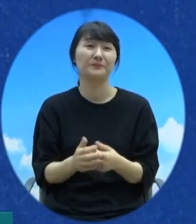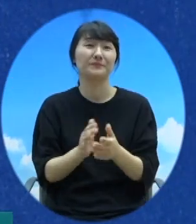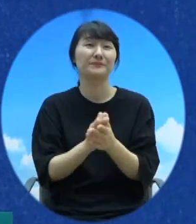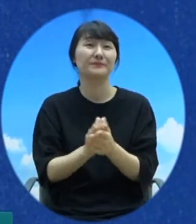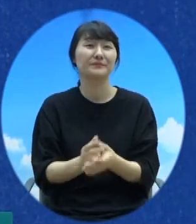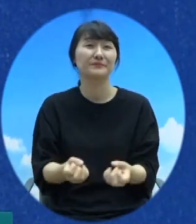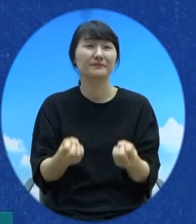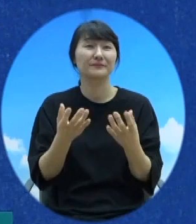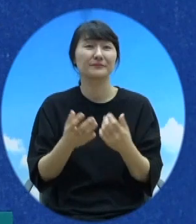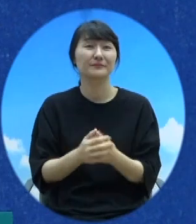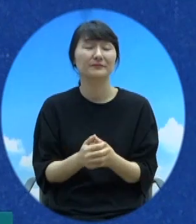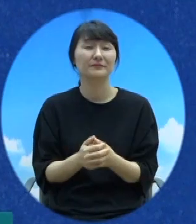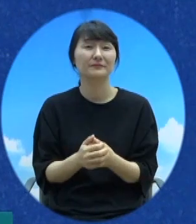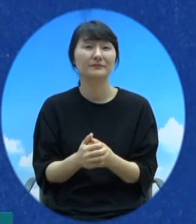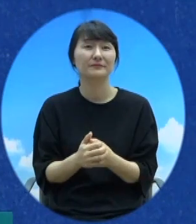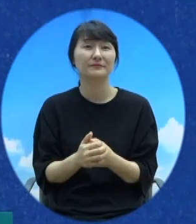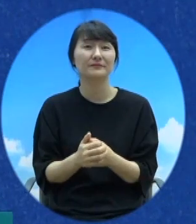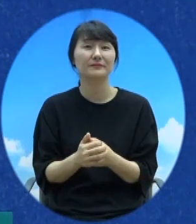할렐루야.